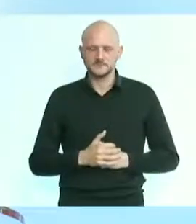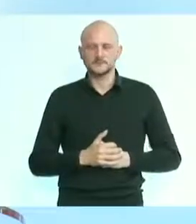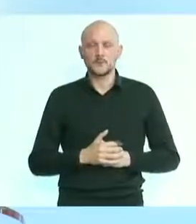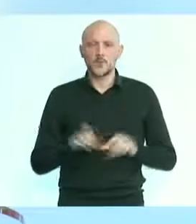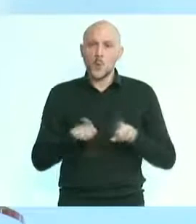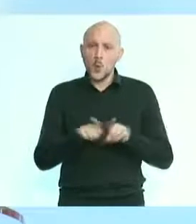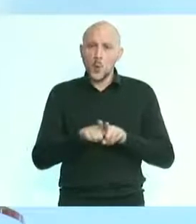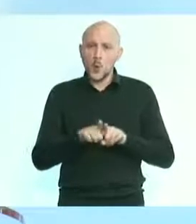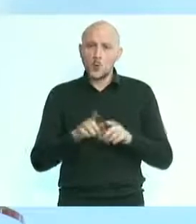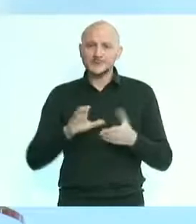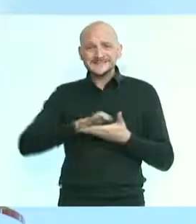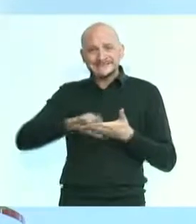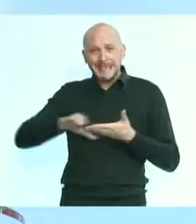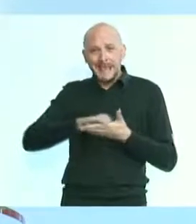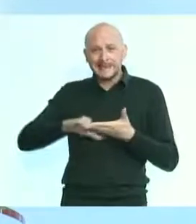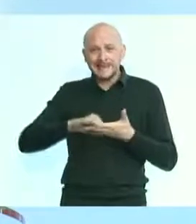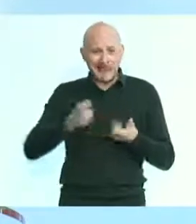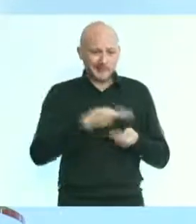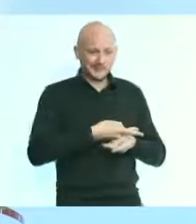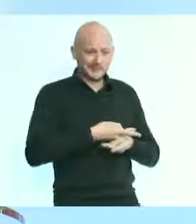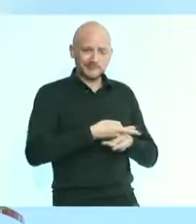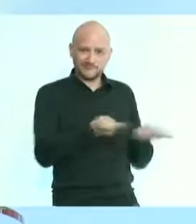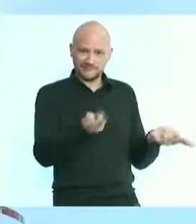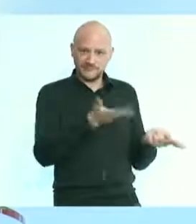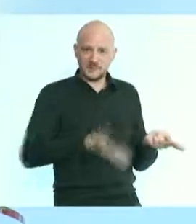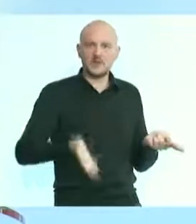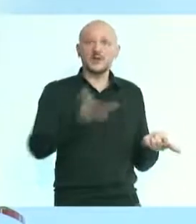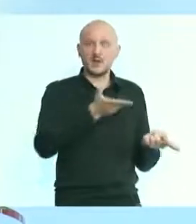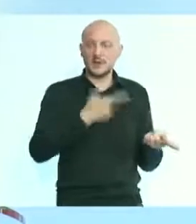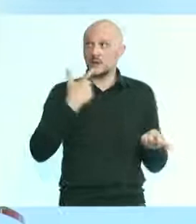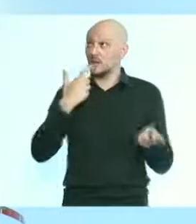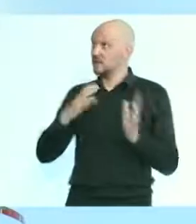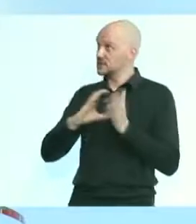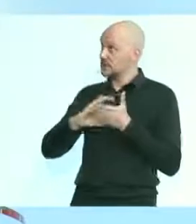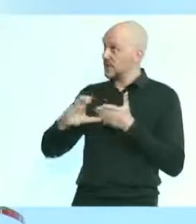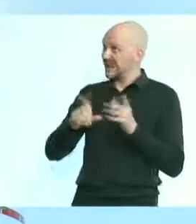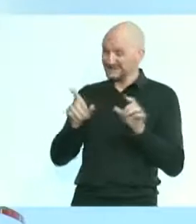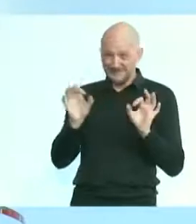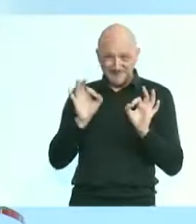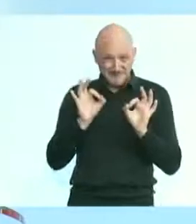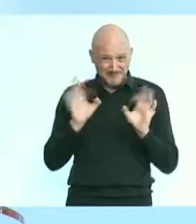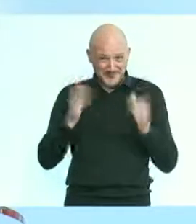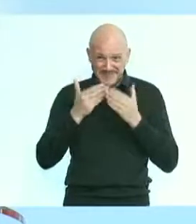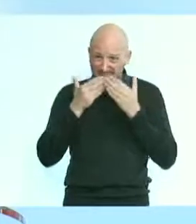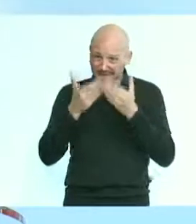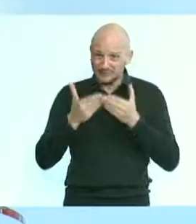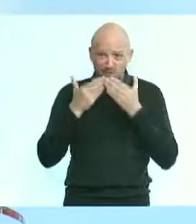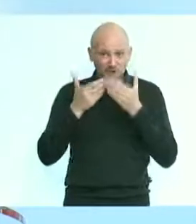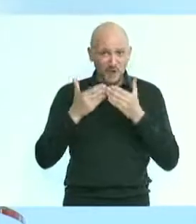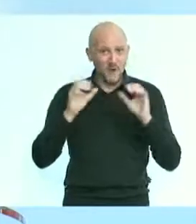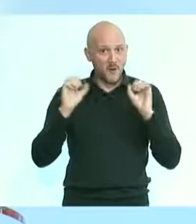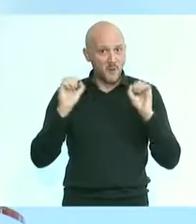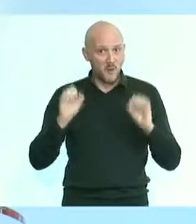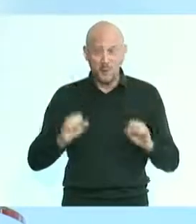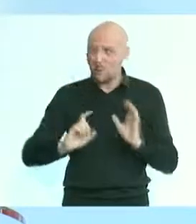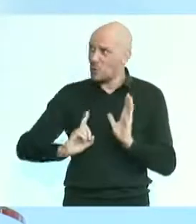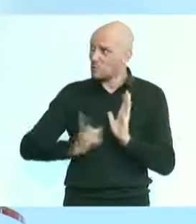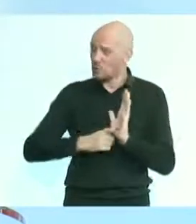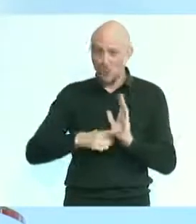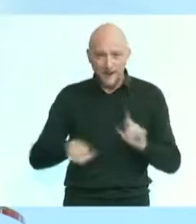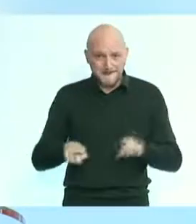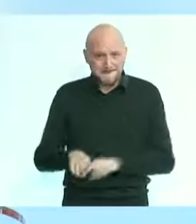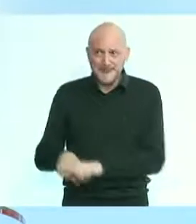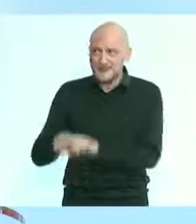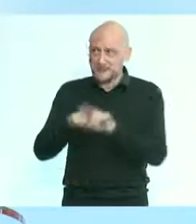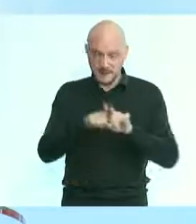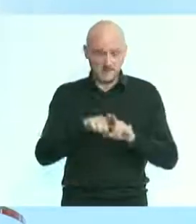la carte du volontaire qui leur donne les mêmes droits que les étudiants. Ils peuvent vraiment se prévaloir de ces droits qui sont inscrits dans la